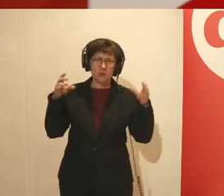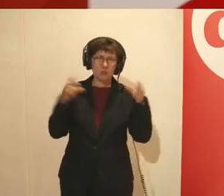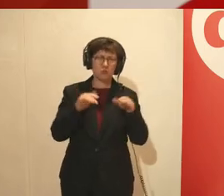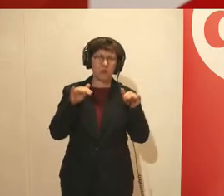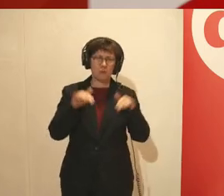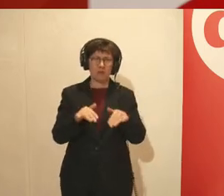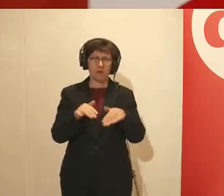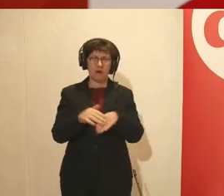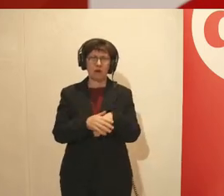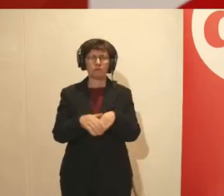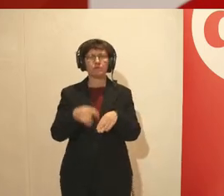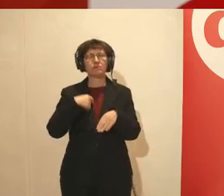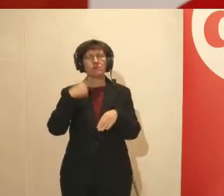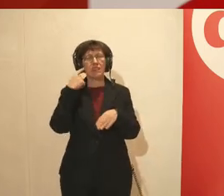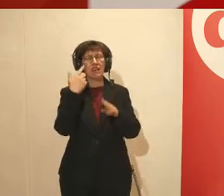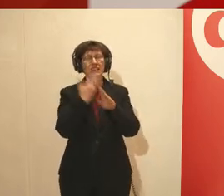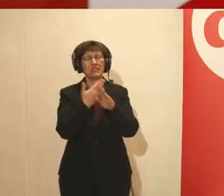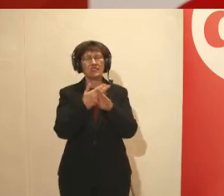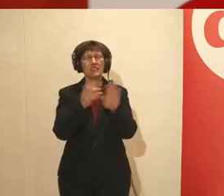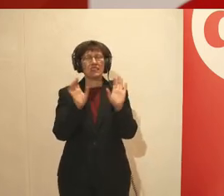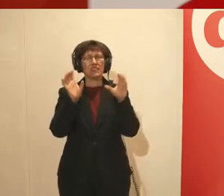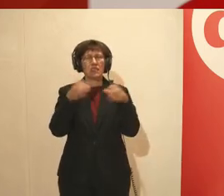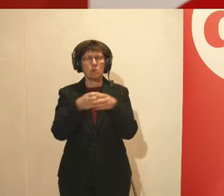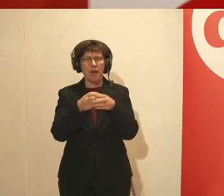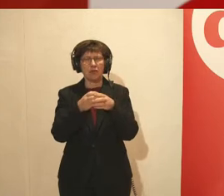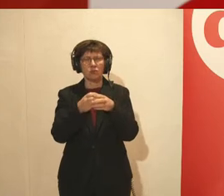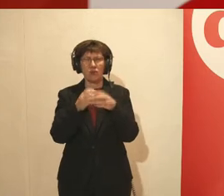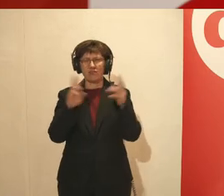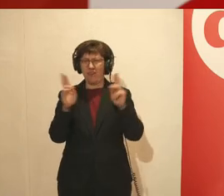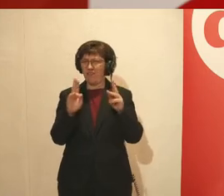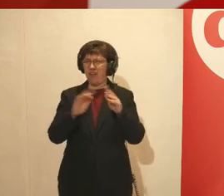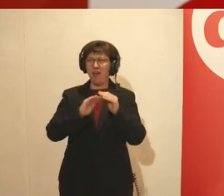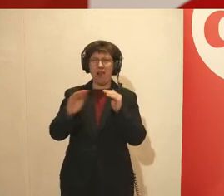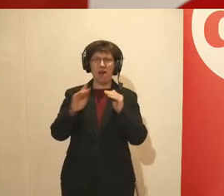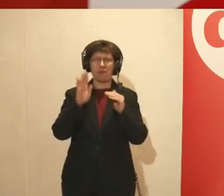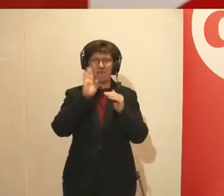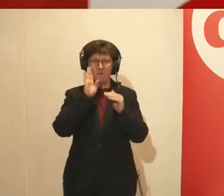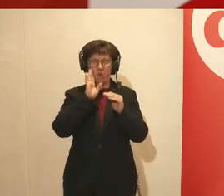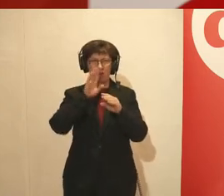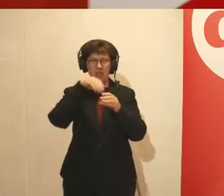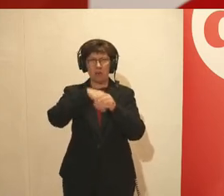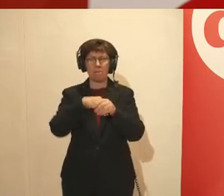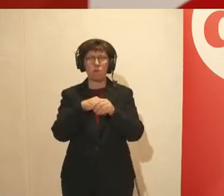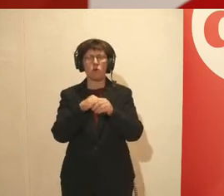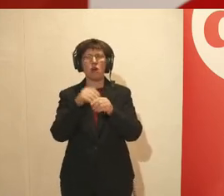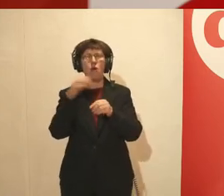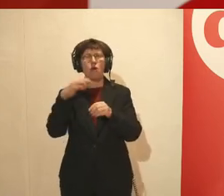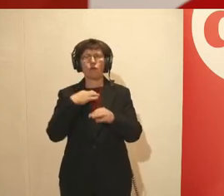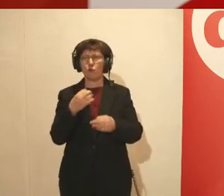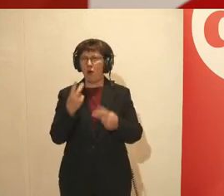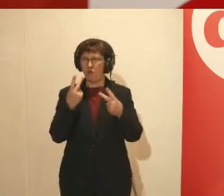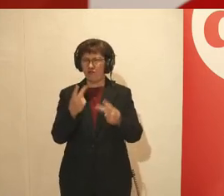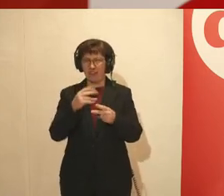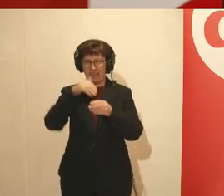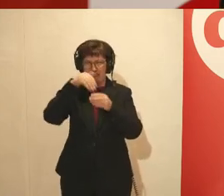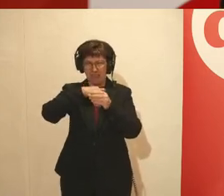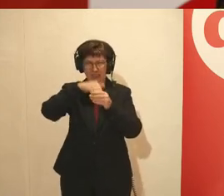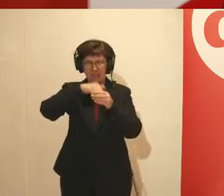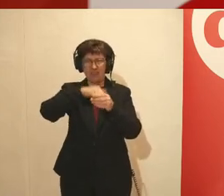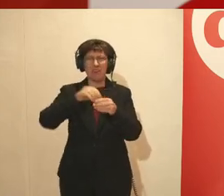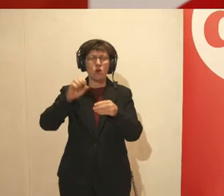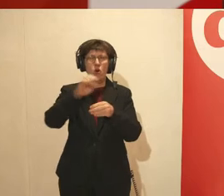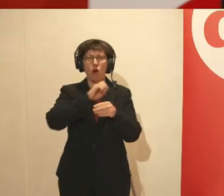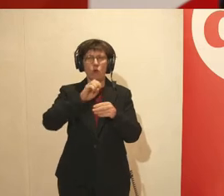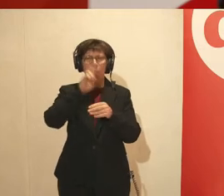und ich glaube dass eine solche gemeinschaft aller derjenigen die in unserem land leben oder was für uns sehr wichtig ist in der